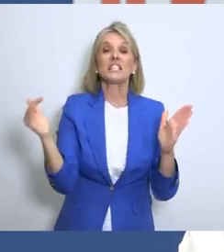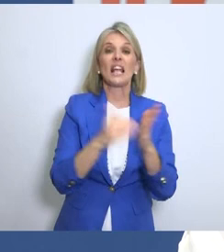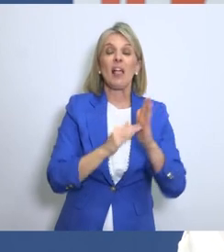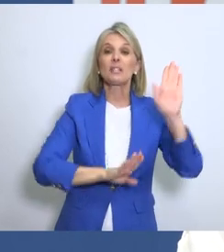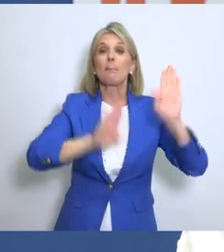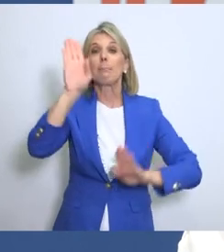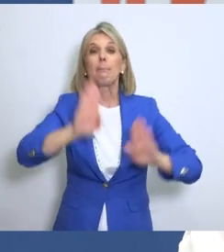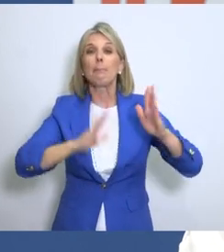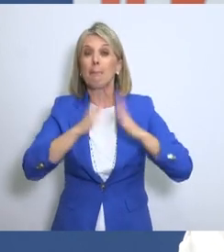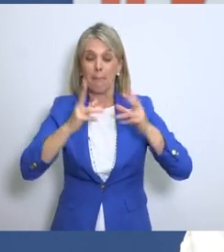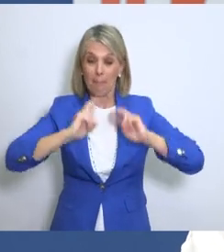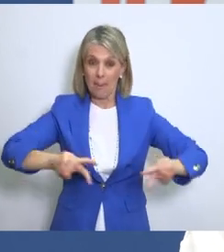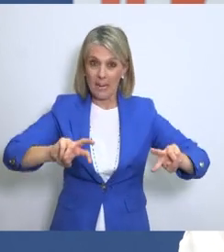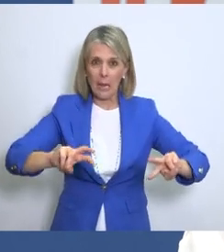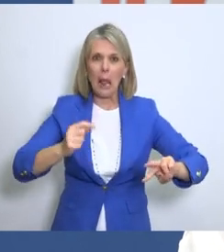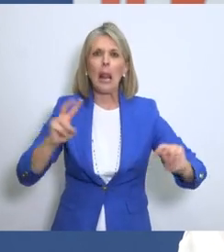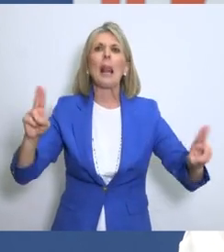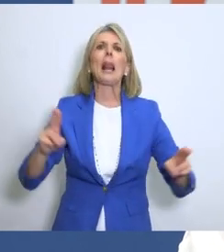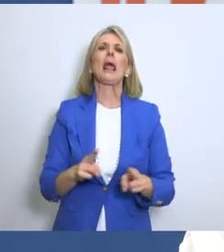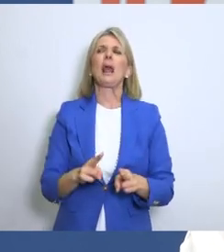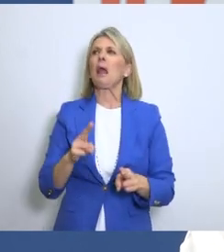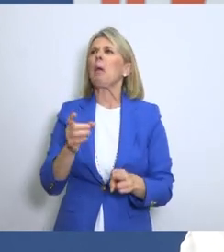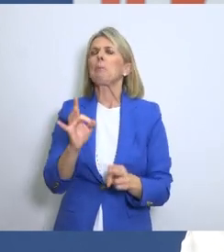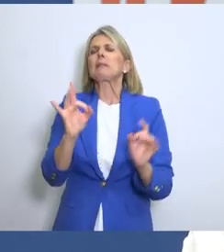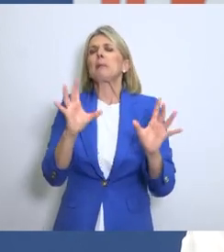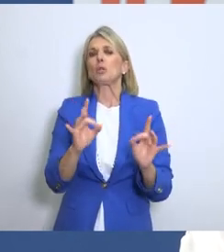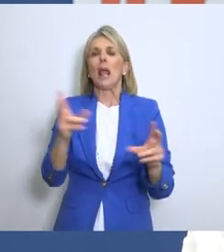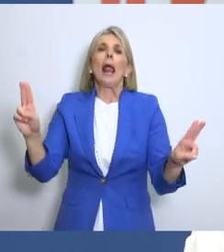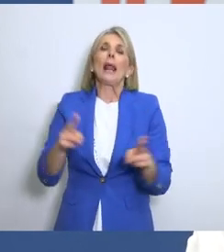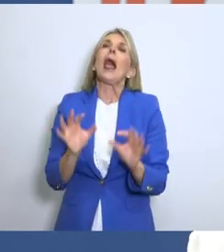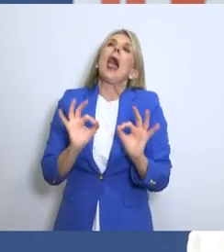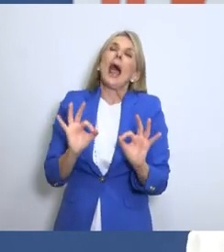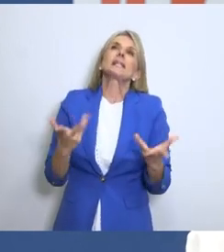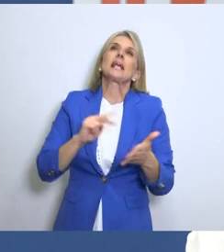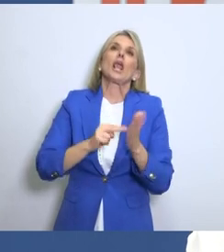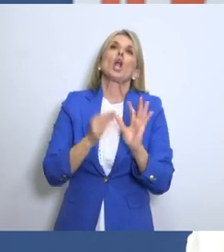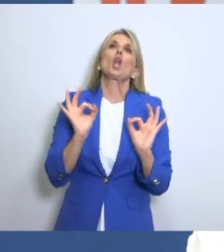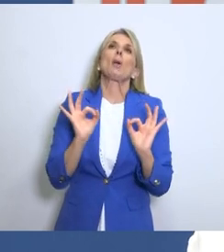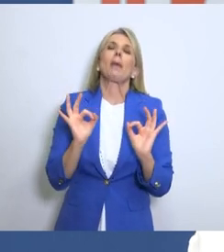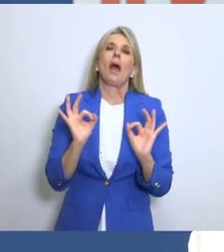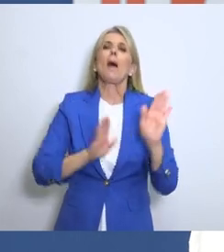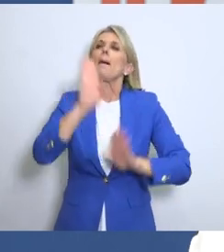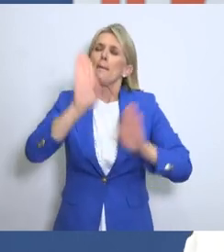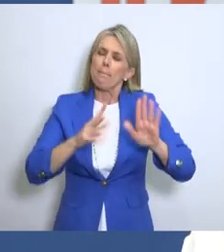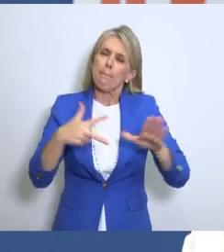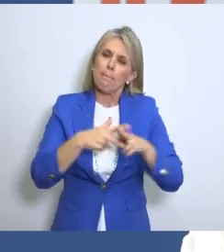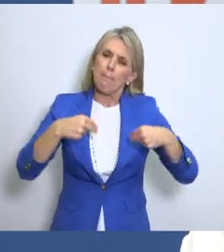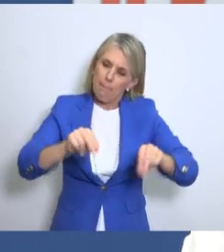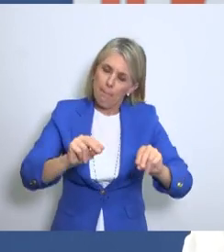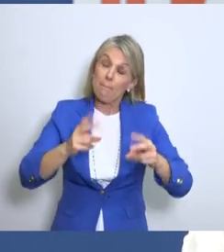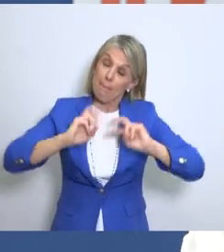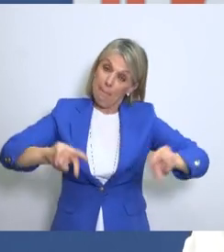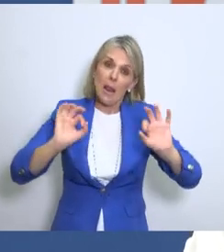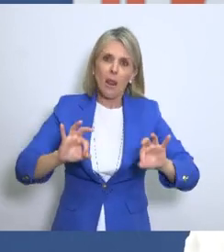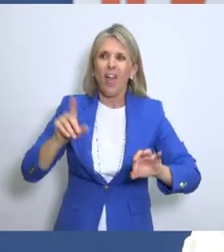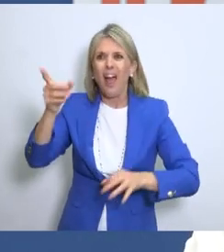επί κυβέρνηση ΣΥΡΙΖΑ ήταν λίγοι, λέει, γιατί έτσι λειτουργεί η οικονομία, μας είπε. Αυτά είναι